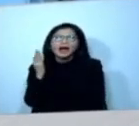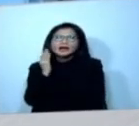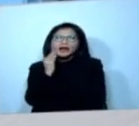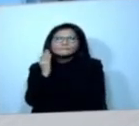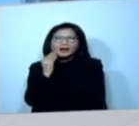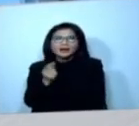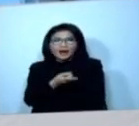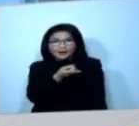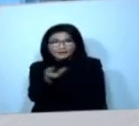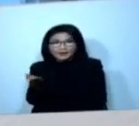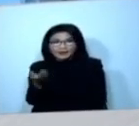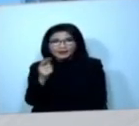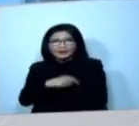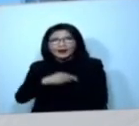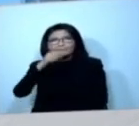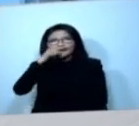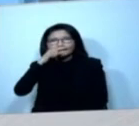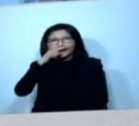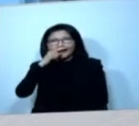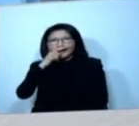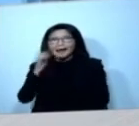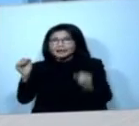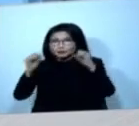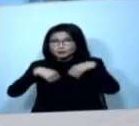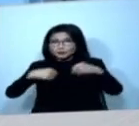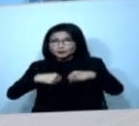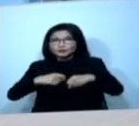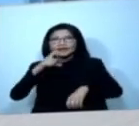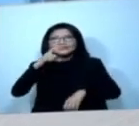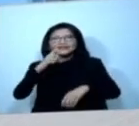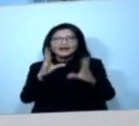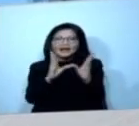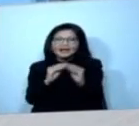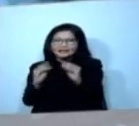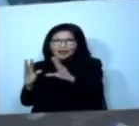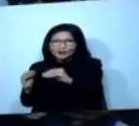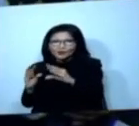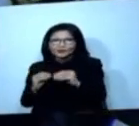menjadi analis politik atau konsultan ahli masing-masing caleg dan